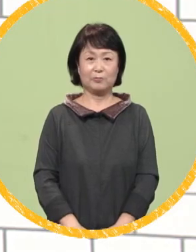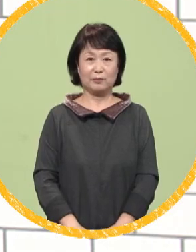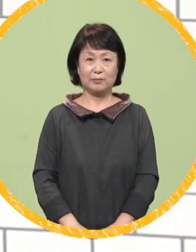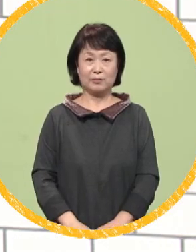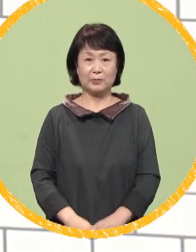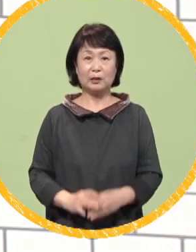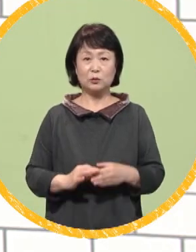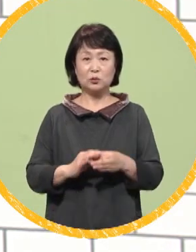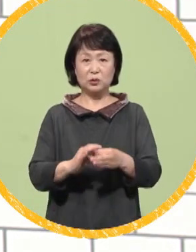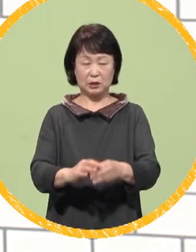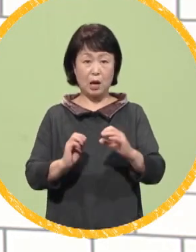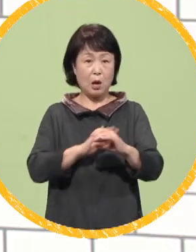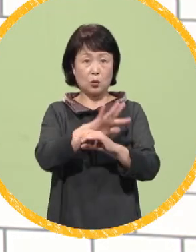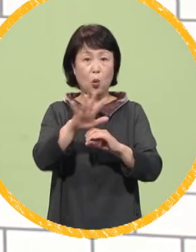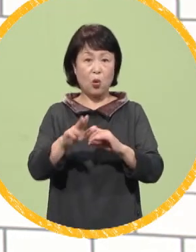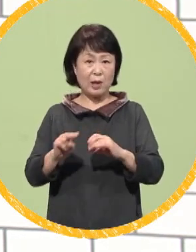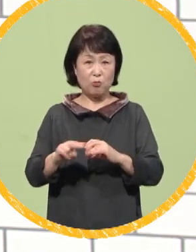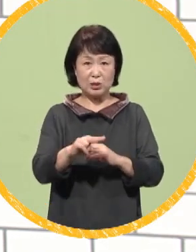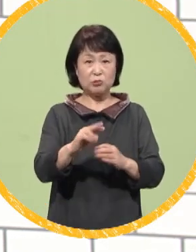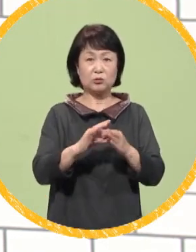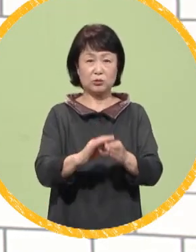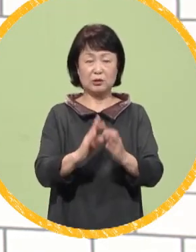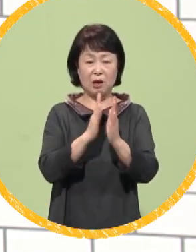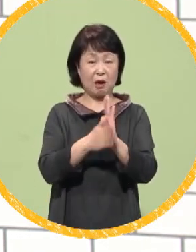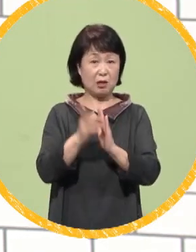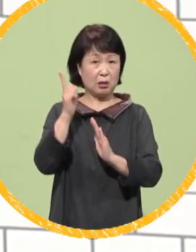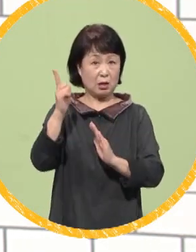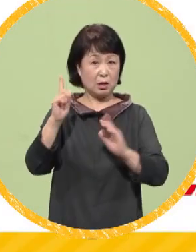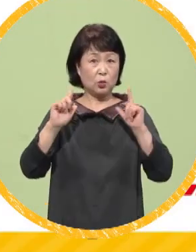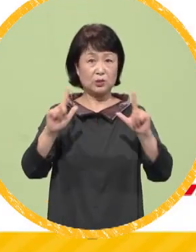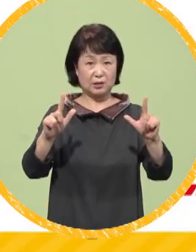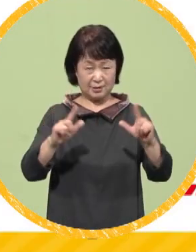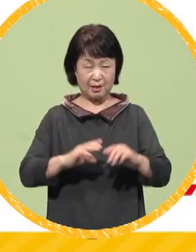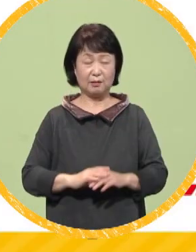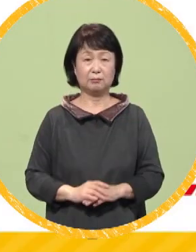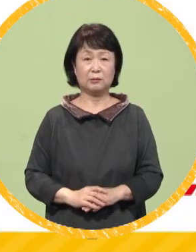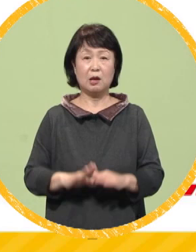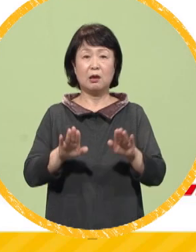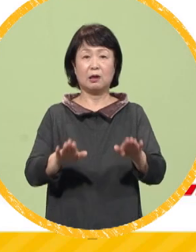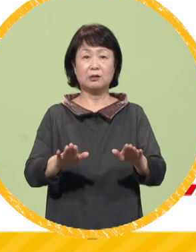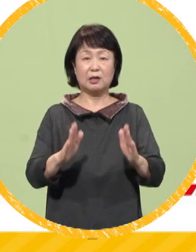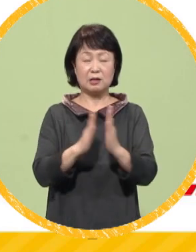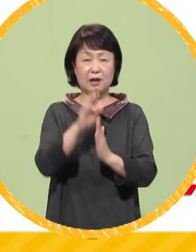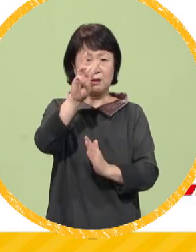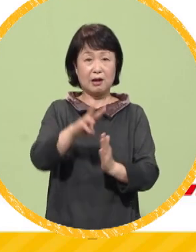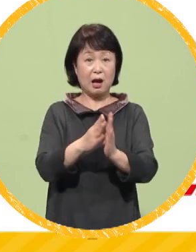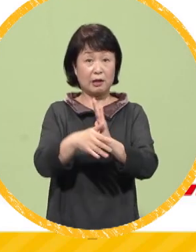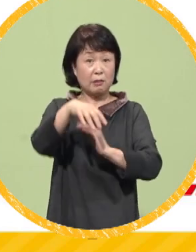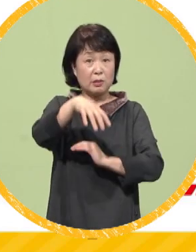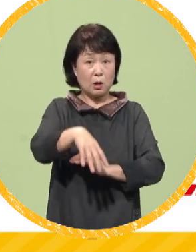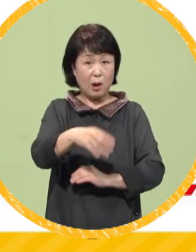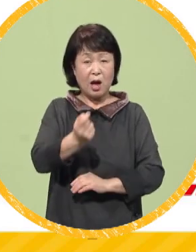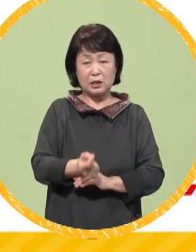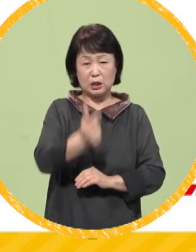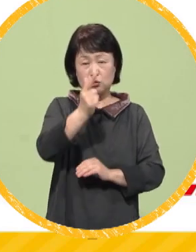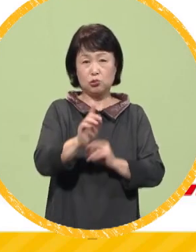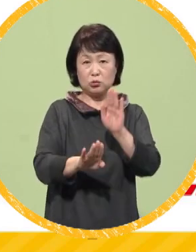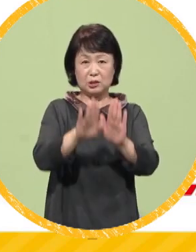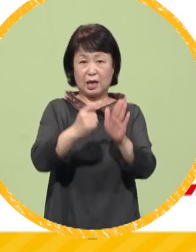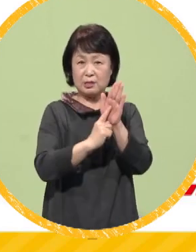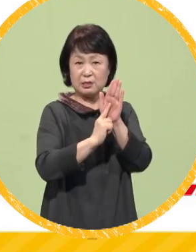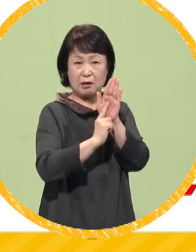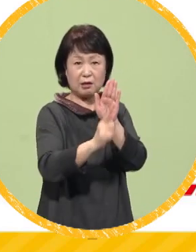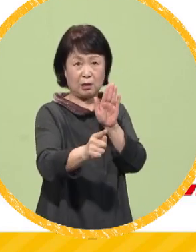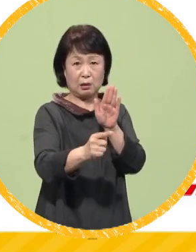続いて新型コロナウイルスについての県からのお知らせです現在神奈川県では緊急事態宣言が出されてい